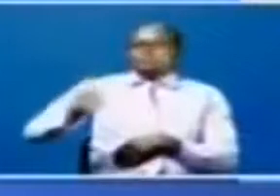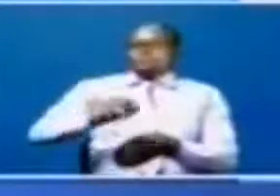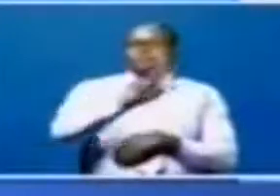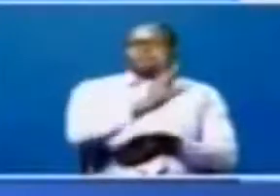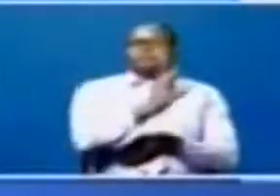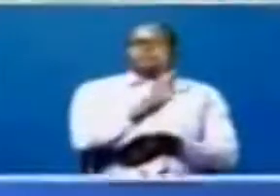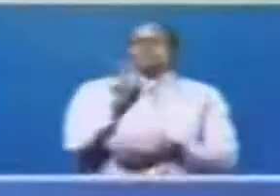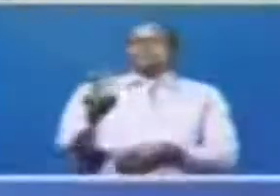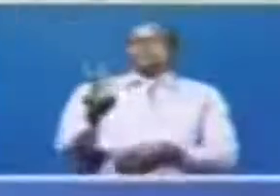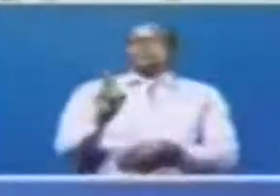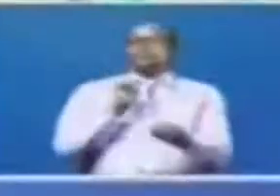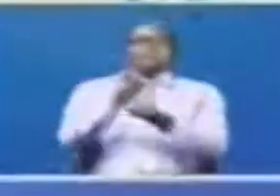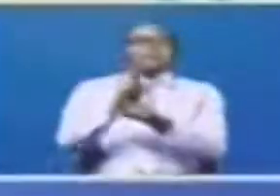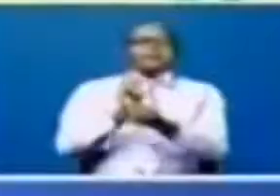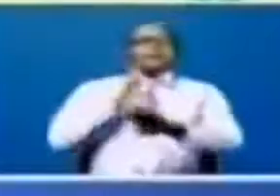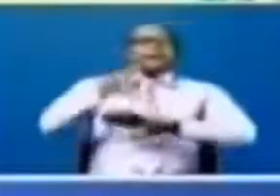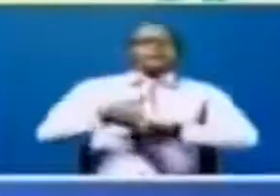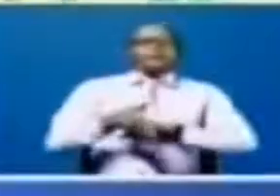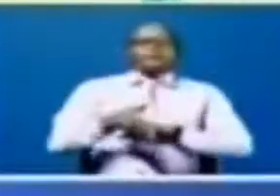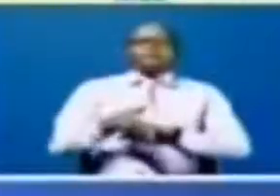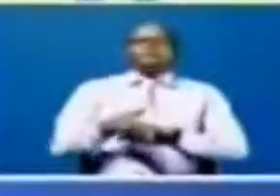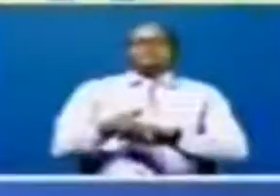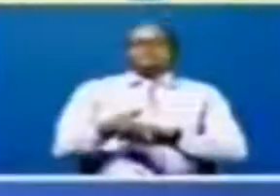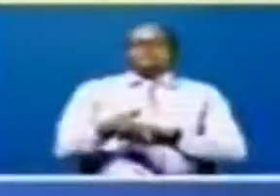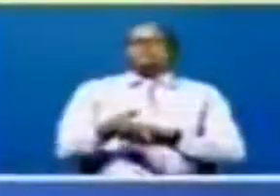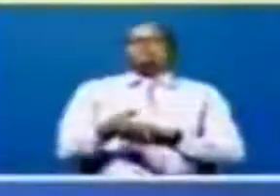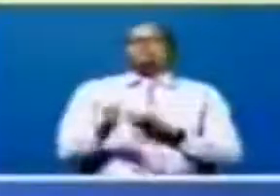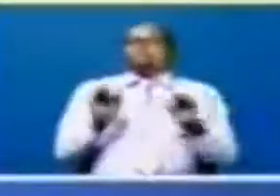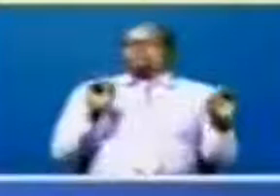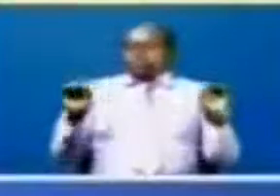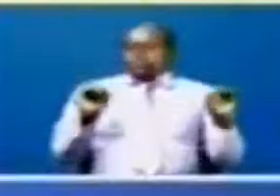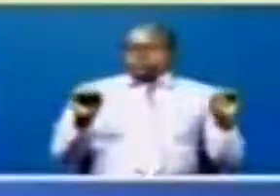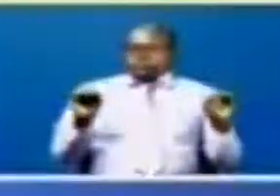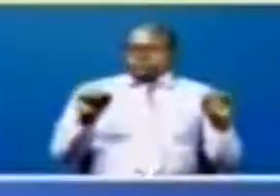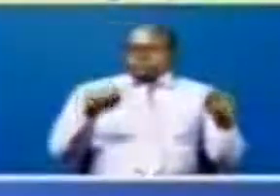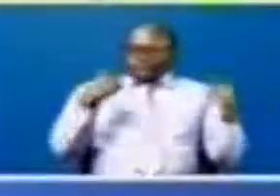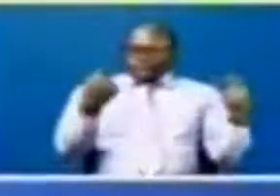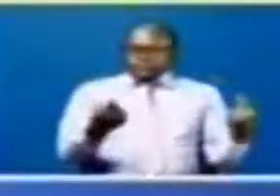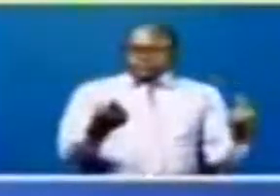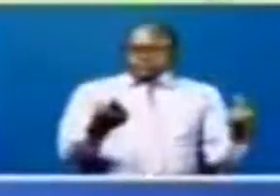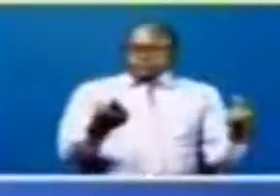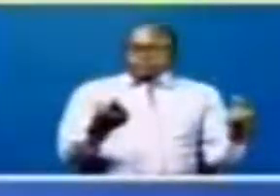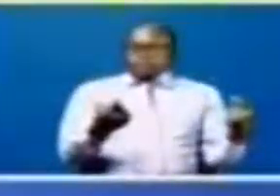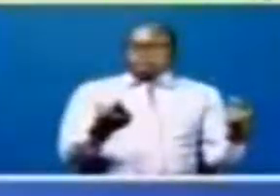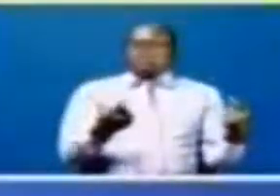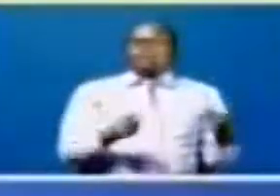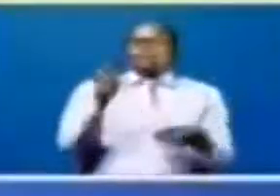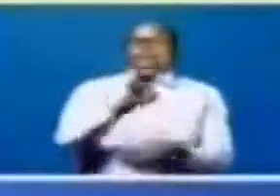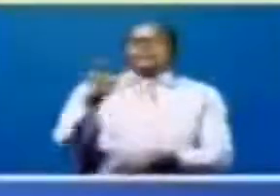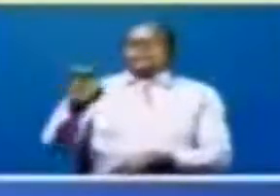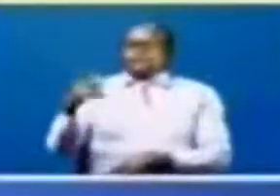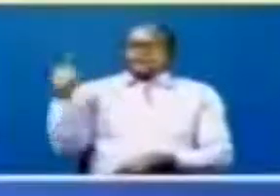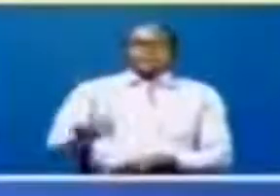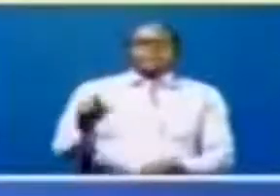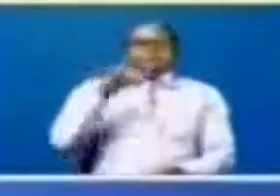kupitia mikwaju ya penalti baada ya mechi kuisha sare kutofungana. Timu ya eneo la kaskazini mashariki ililaza